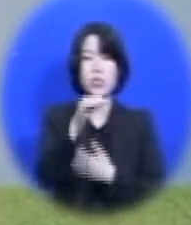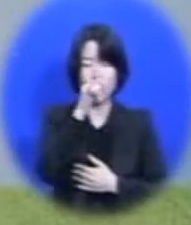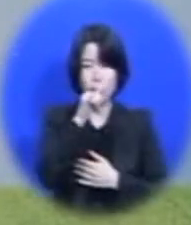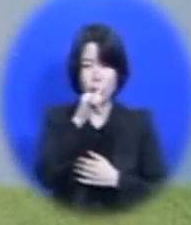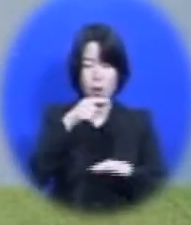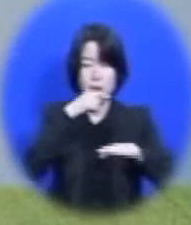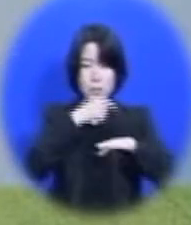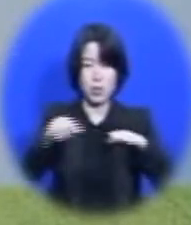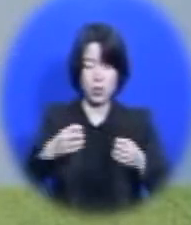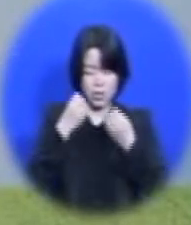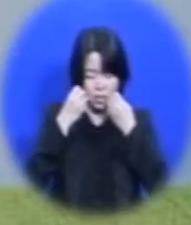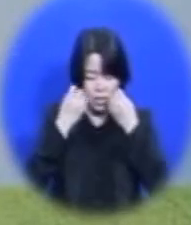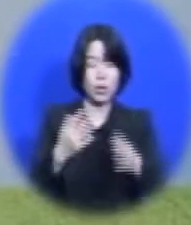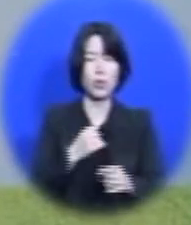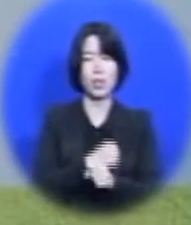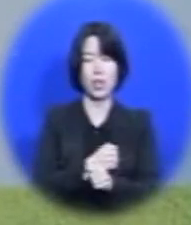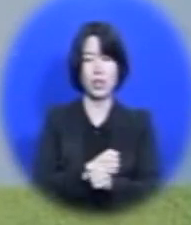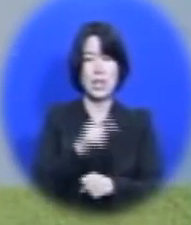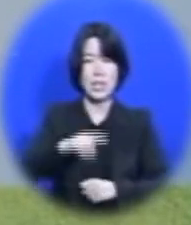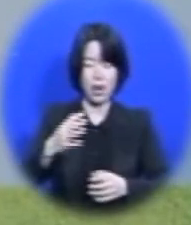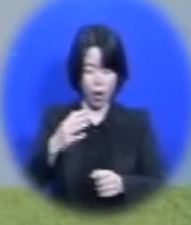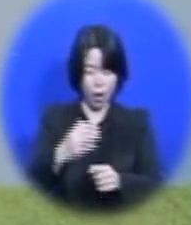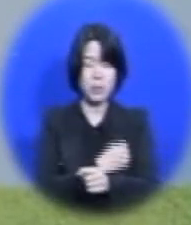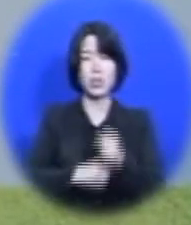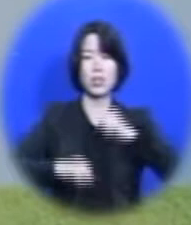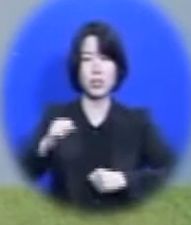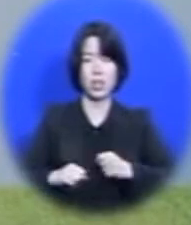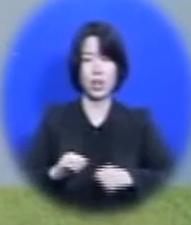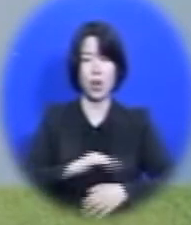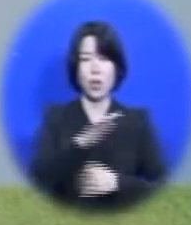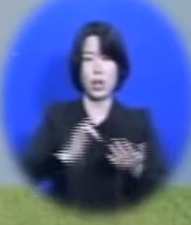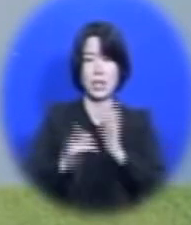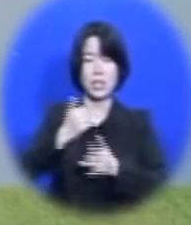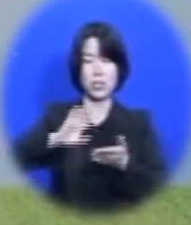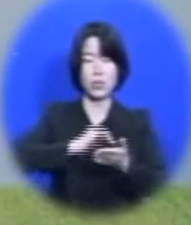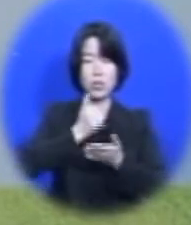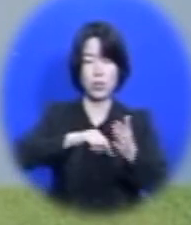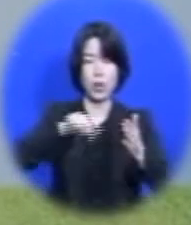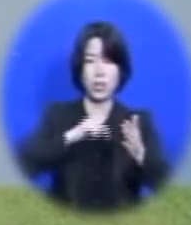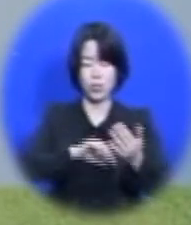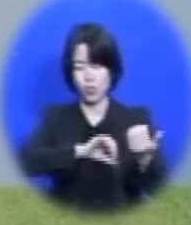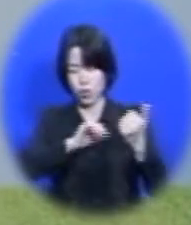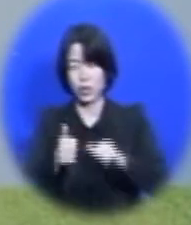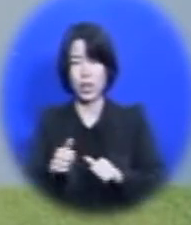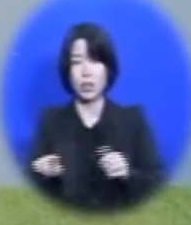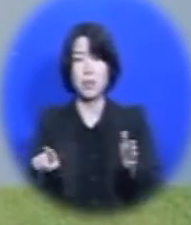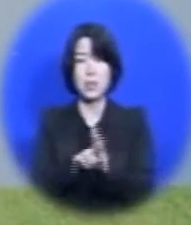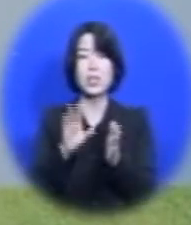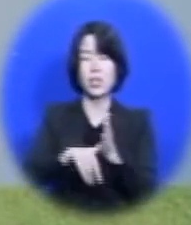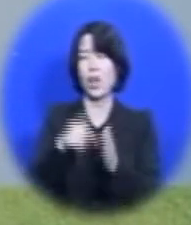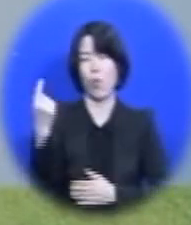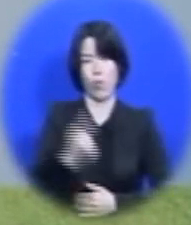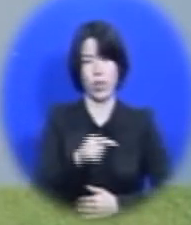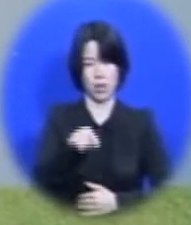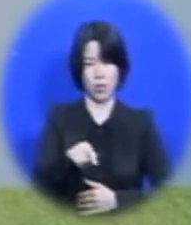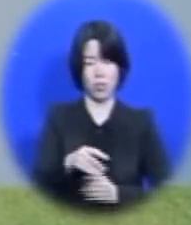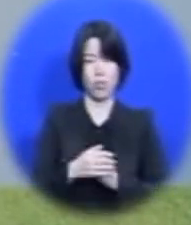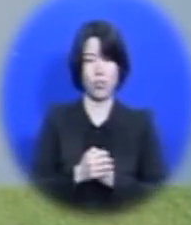민족이 새로워지는 이 엄청난 역사가 우리가 예수 그리스도 안에서 죽었다는 사실을 믿을 때 온다는 것입니다.